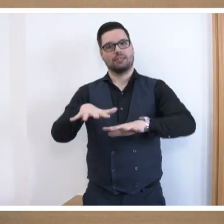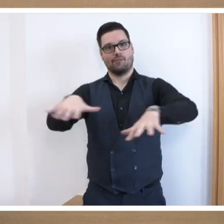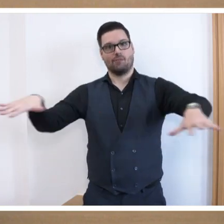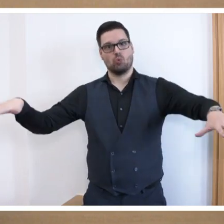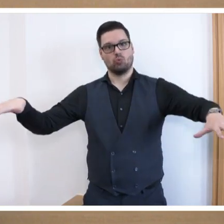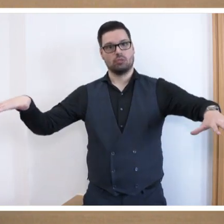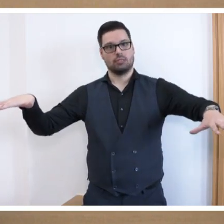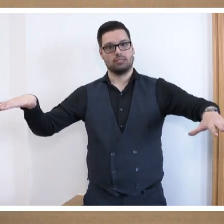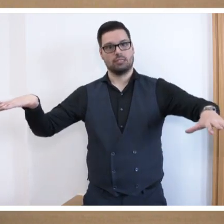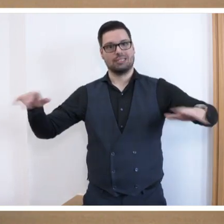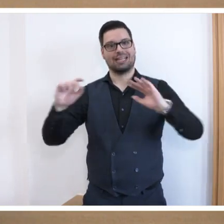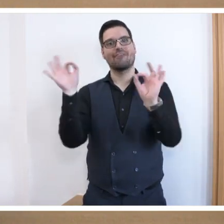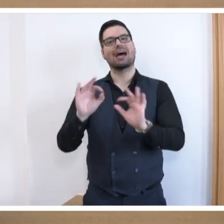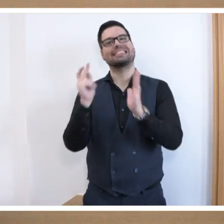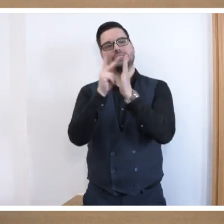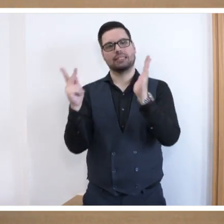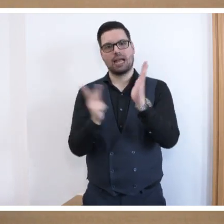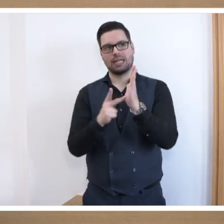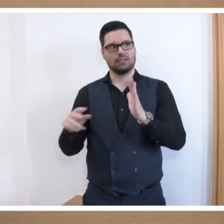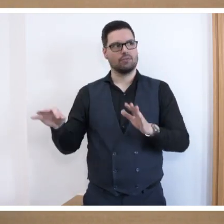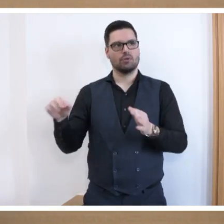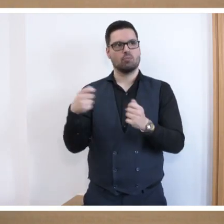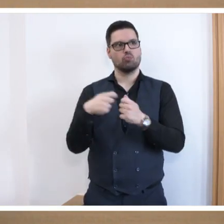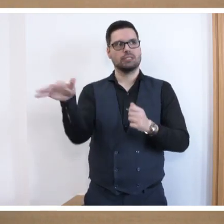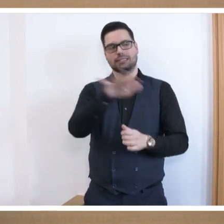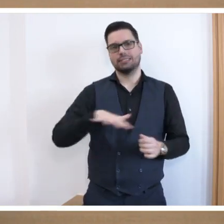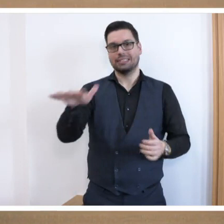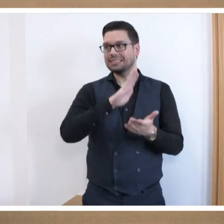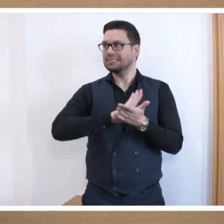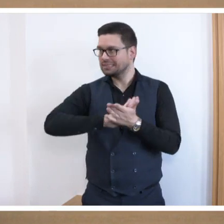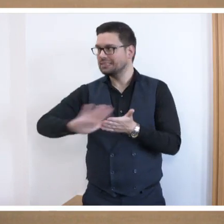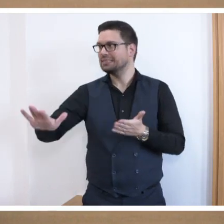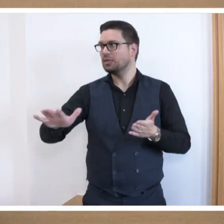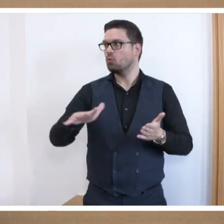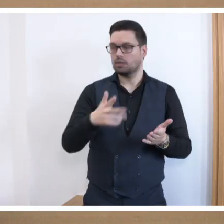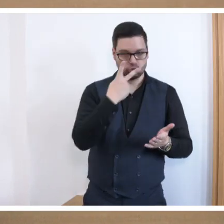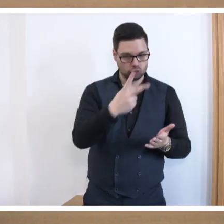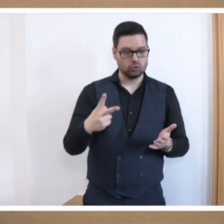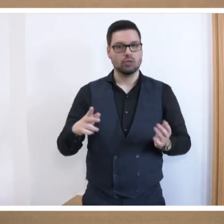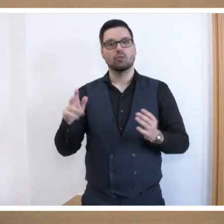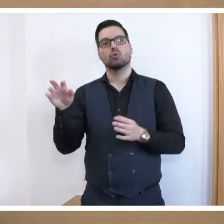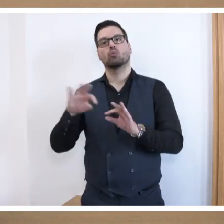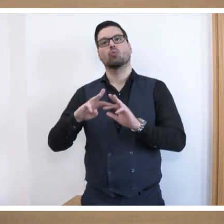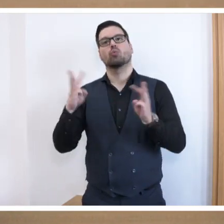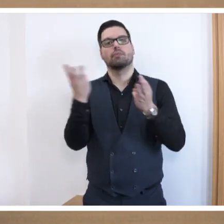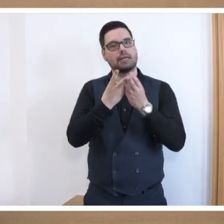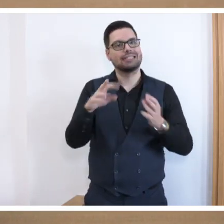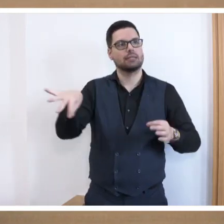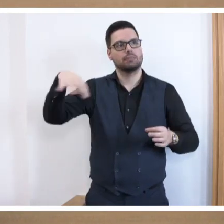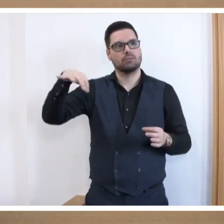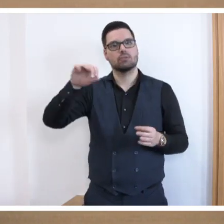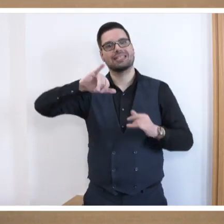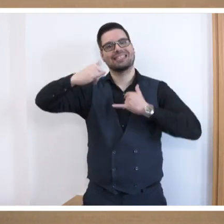Bundesland. Es geht jetzt darum, eine saubere Bestandsaufnahme zu machen, und nach Informationen aus dem Umweltministerium aus